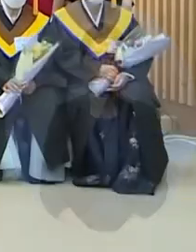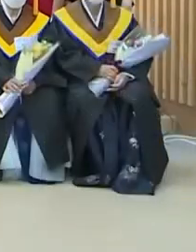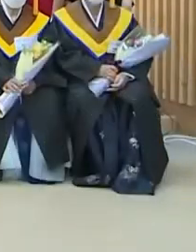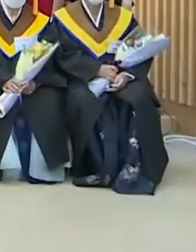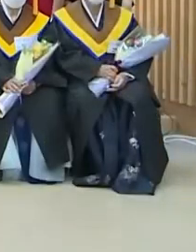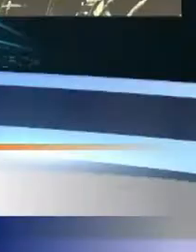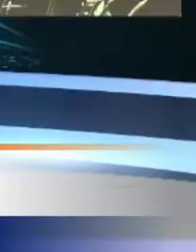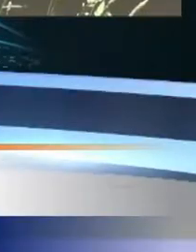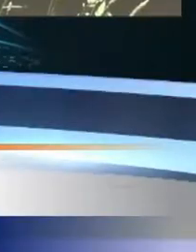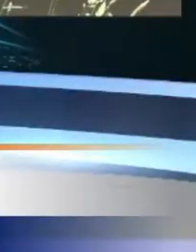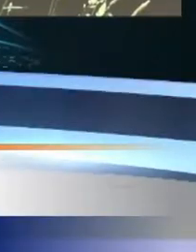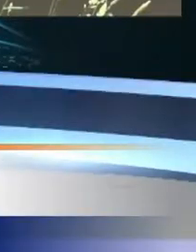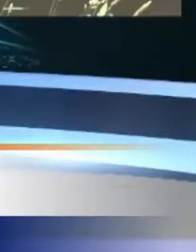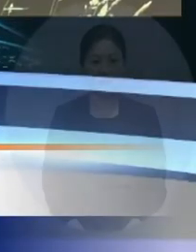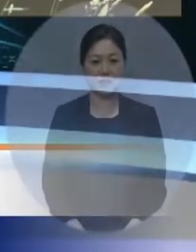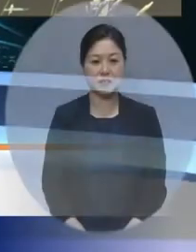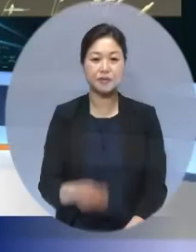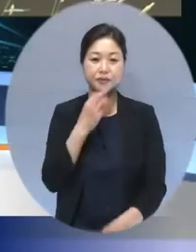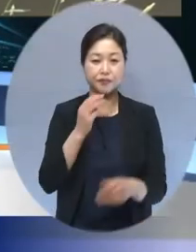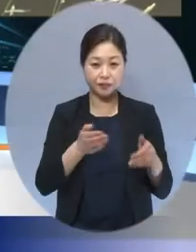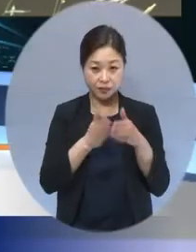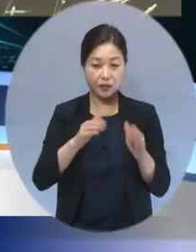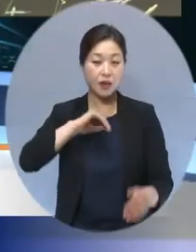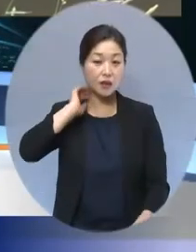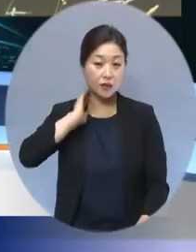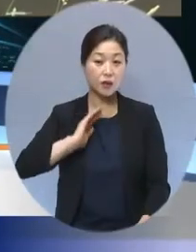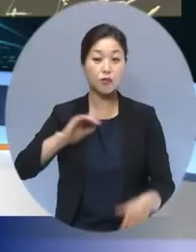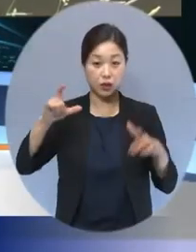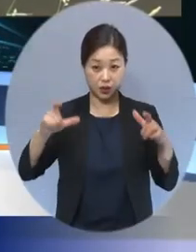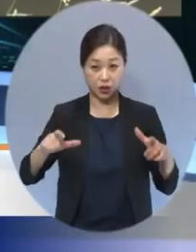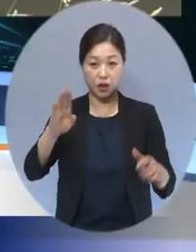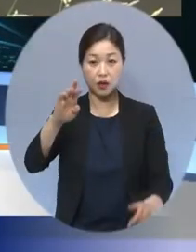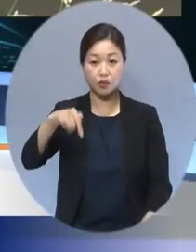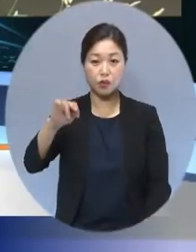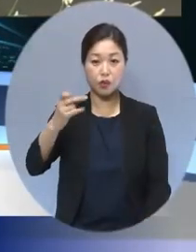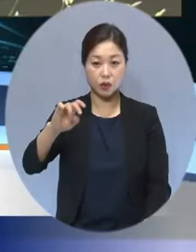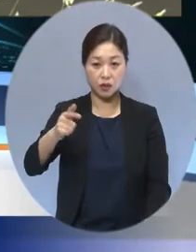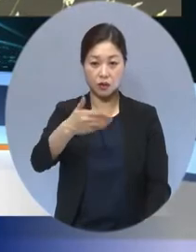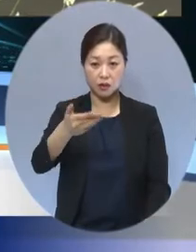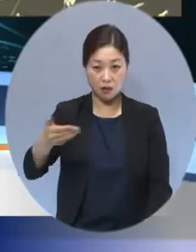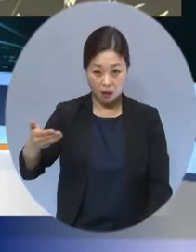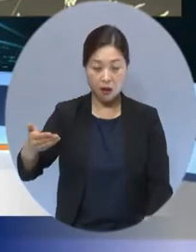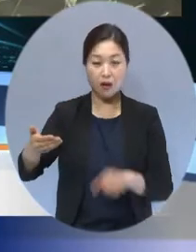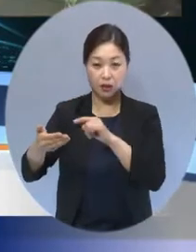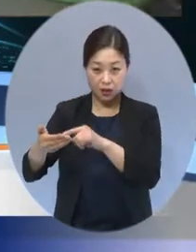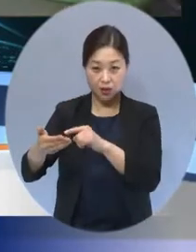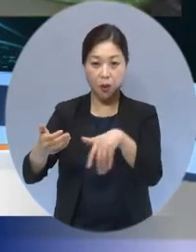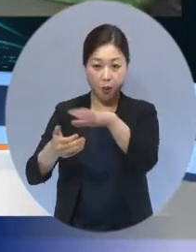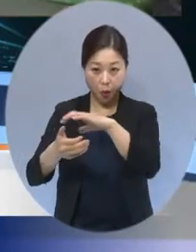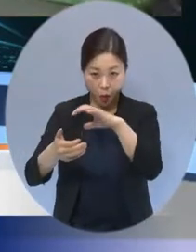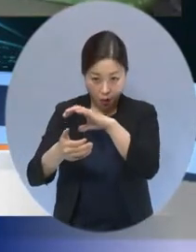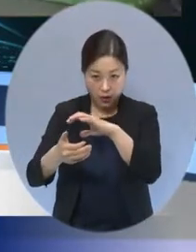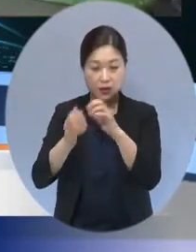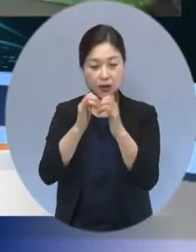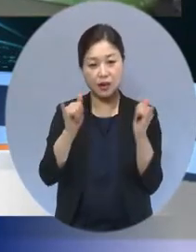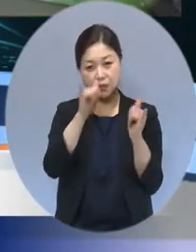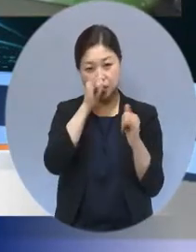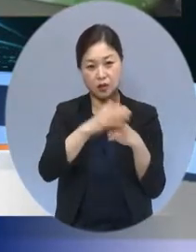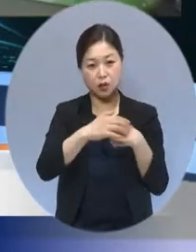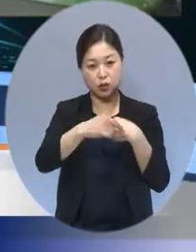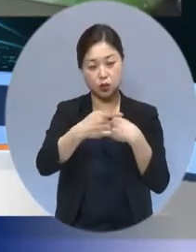최정은이었습니다. 경기도 의정부시에 부용천을 지키는 이들이 있습니다. 초중고등학교